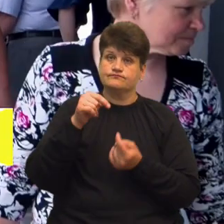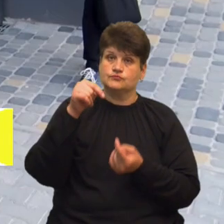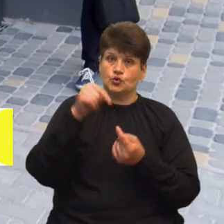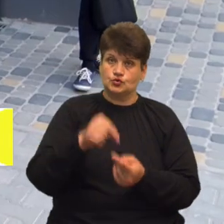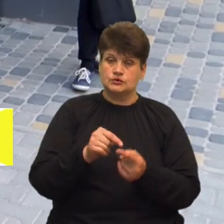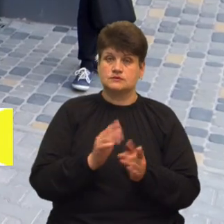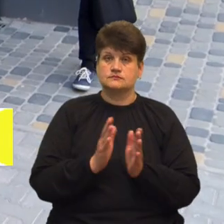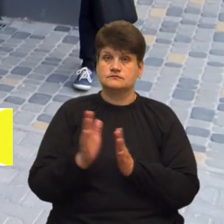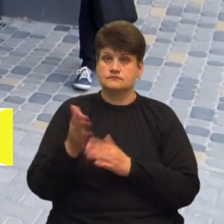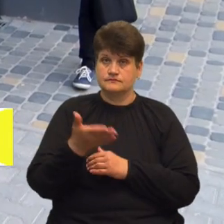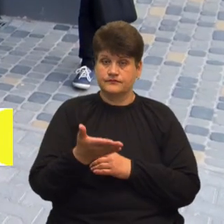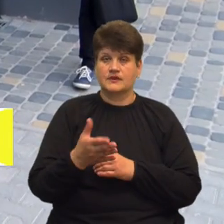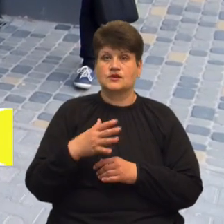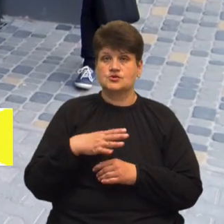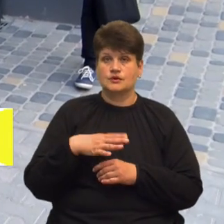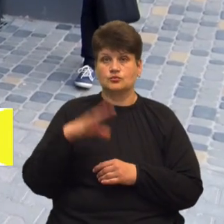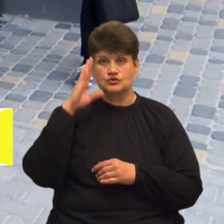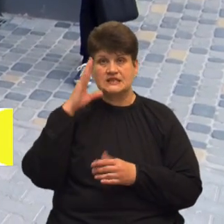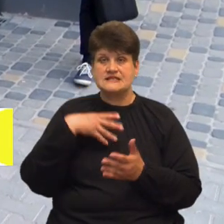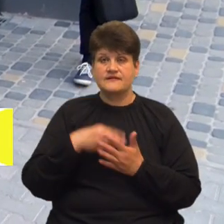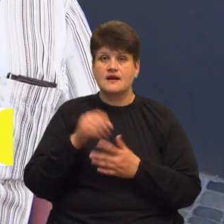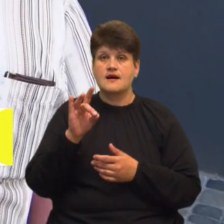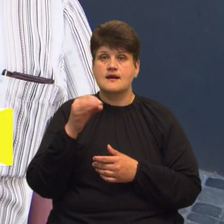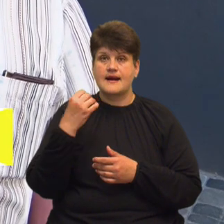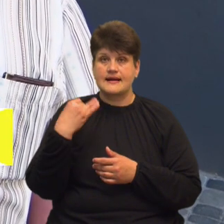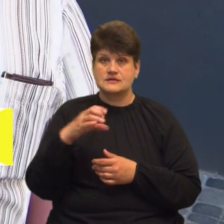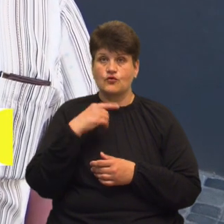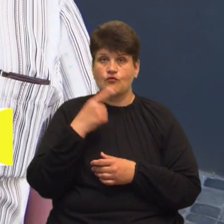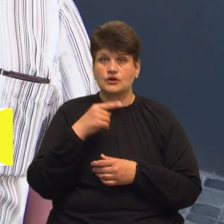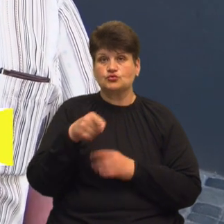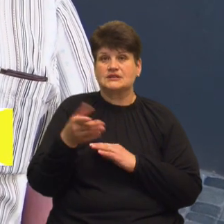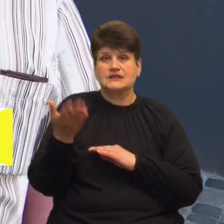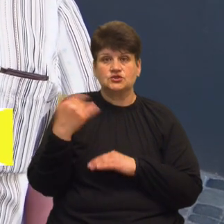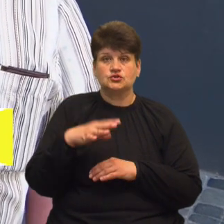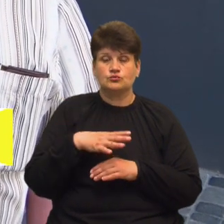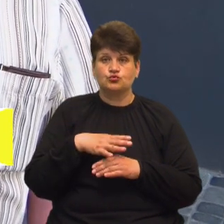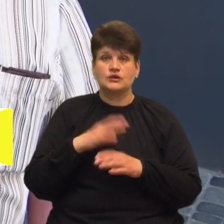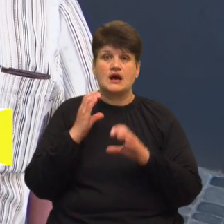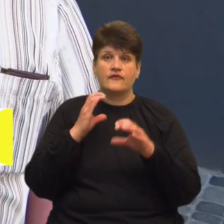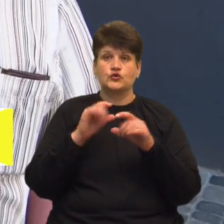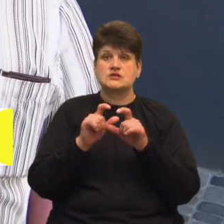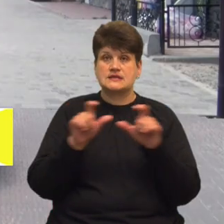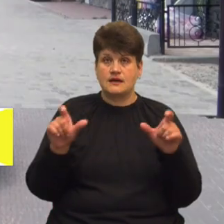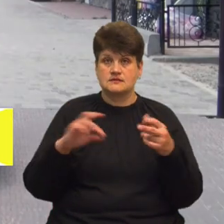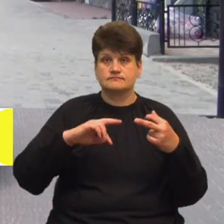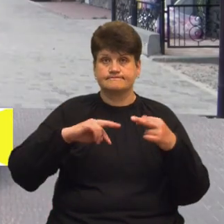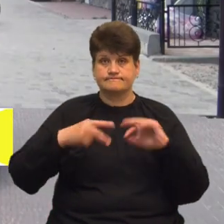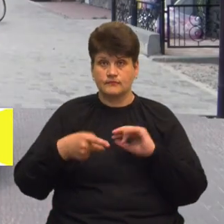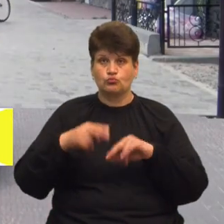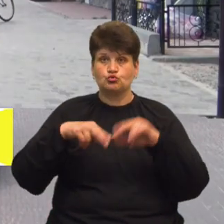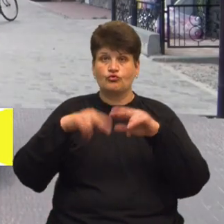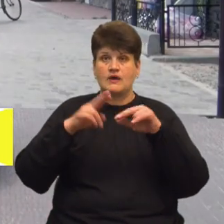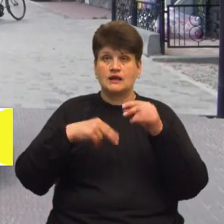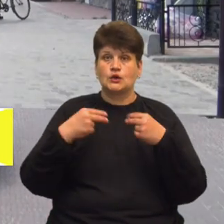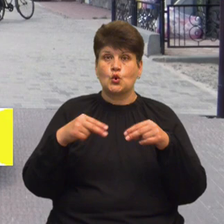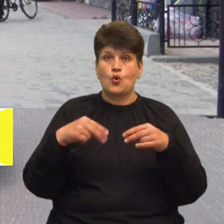Іван Лихова чекає свій рейс. Каже, раніше тут була автостанція. За його словами, приблизно 2 роки тому замість неї збудували торговий центр,